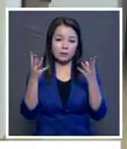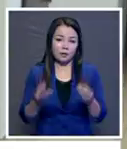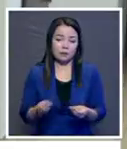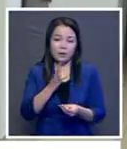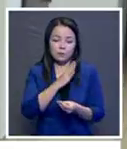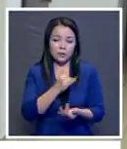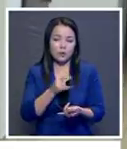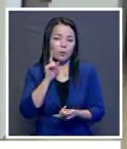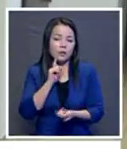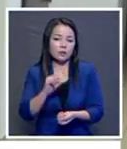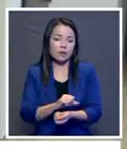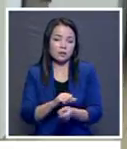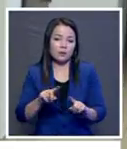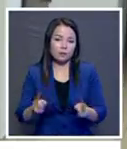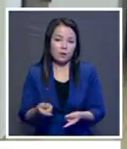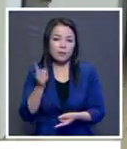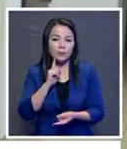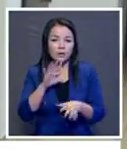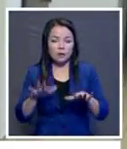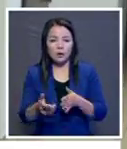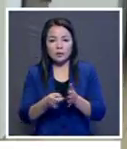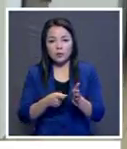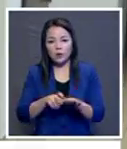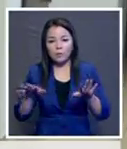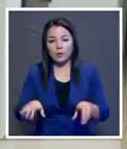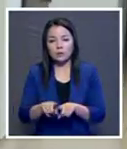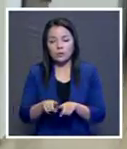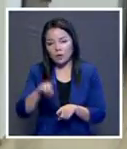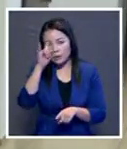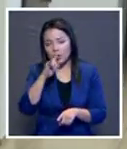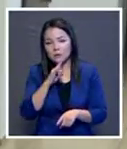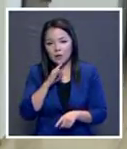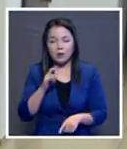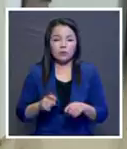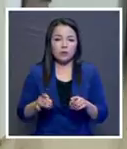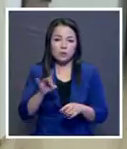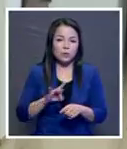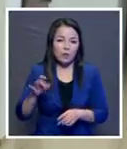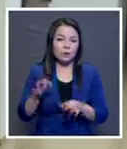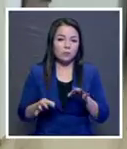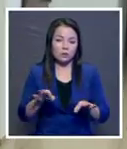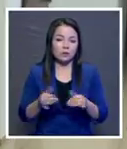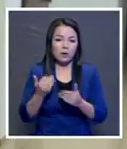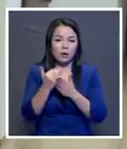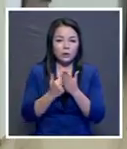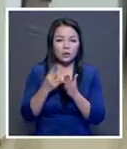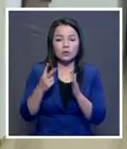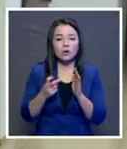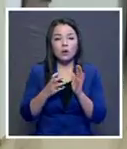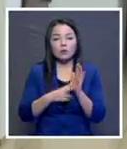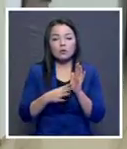уақытша қамау изоляторында. Алдын ала тергеу жұмыстары Қазақстан Республикасы қылмыстық кодексінің 297-ші бабы бойынша